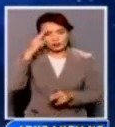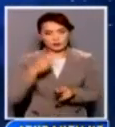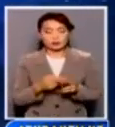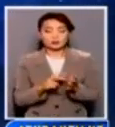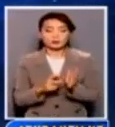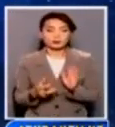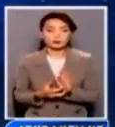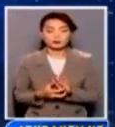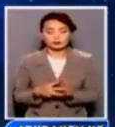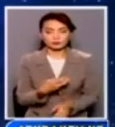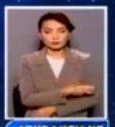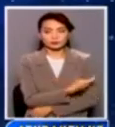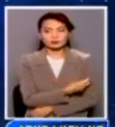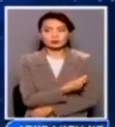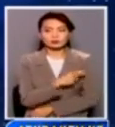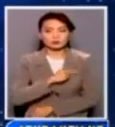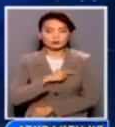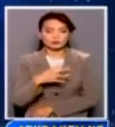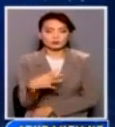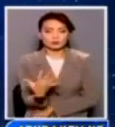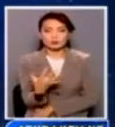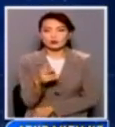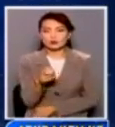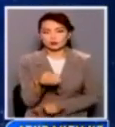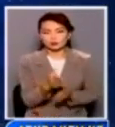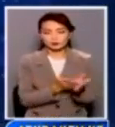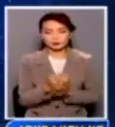кабинетте осы ауруханада 45 жылдың үстінде жұмыс атқарды.